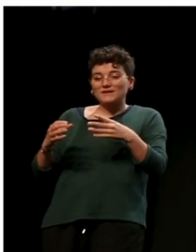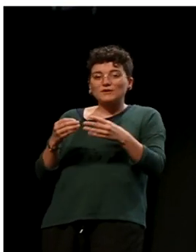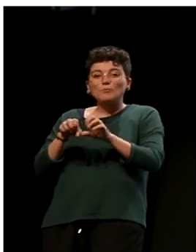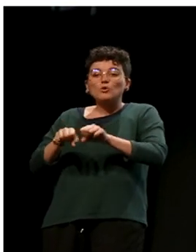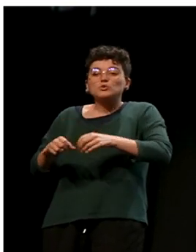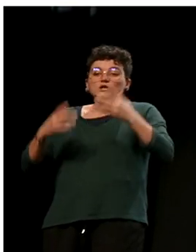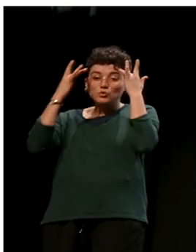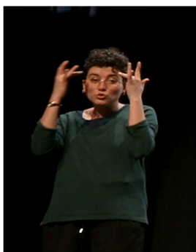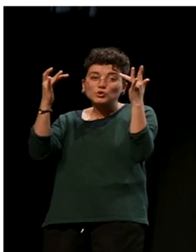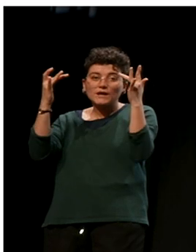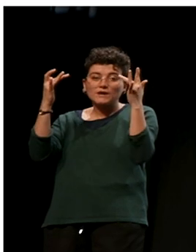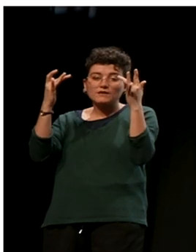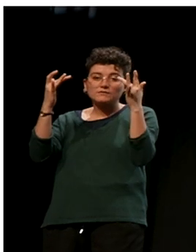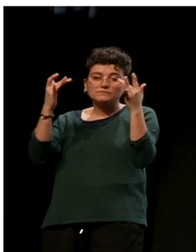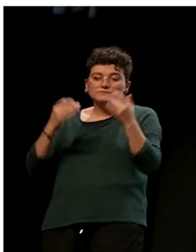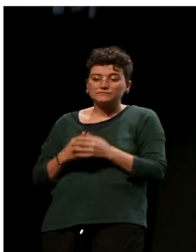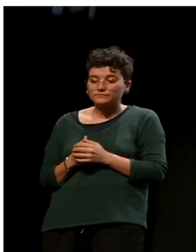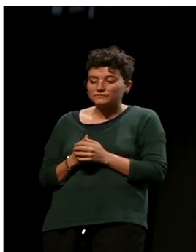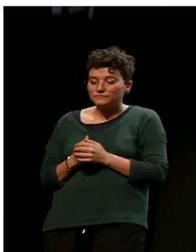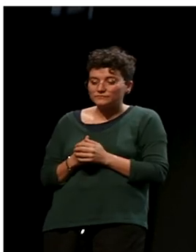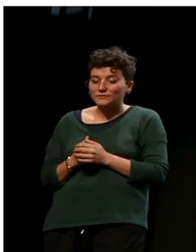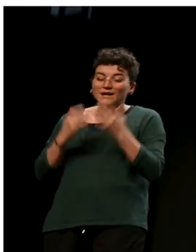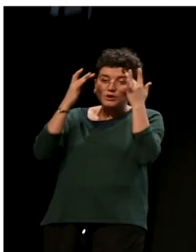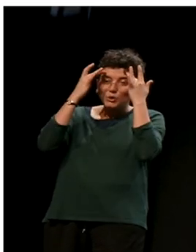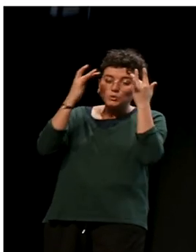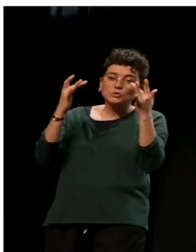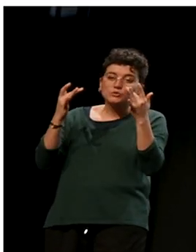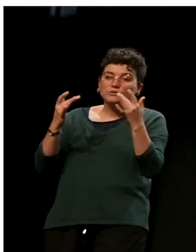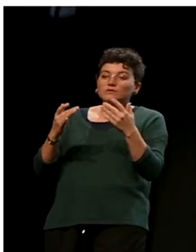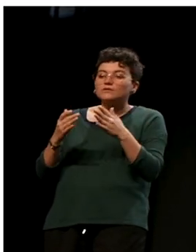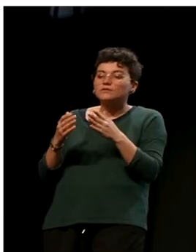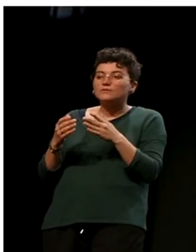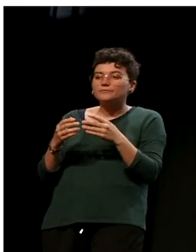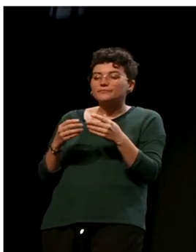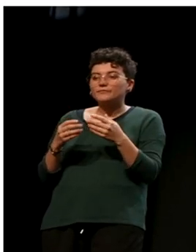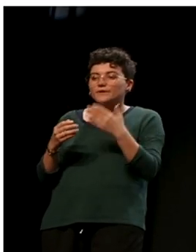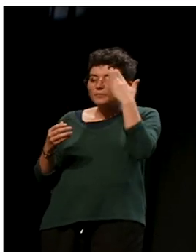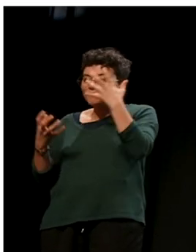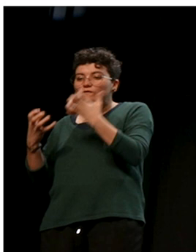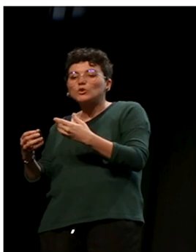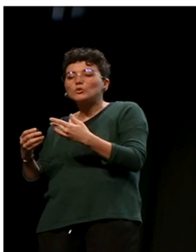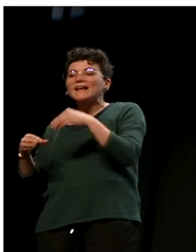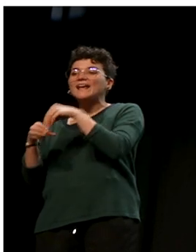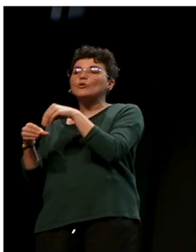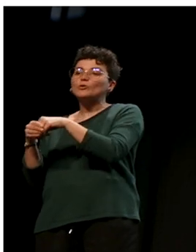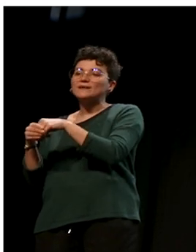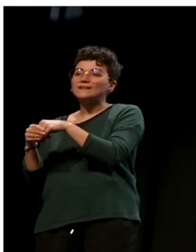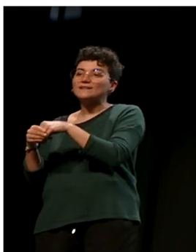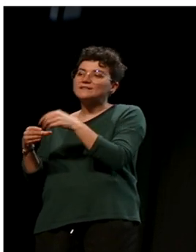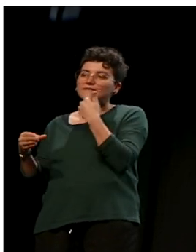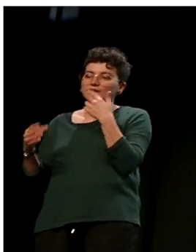On va faire des économies en faisant appel à des IA. Ça coûtera moins cher. Du coup, il y a peut-être des gens moins